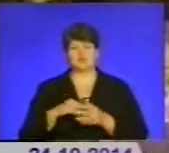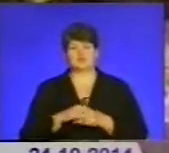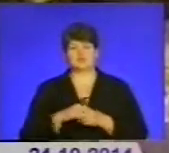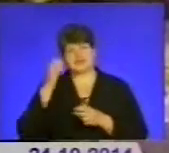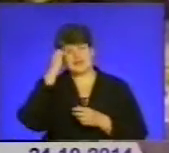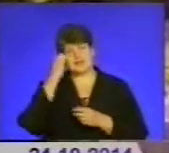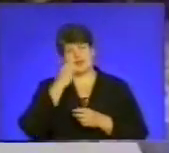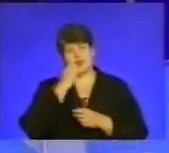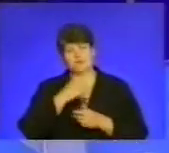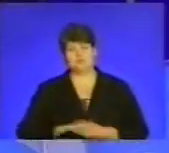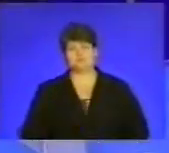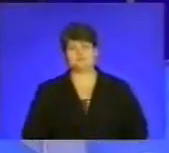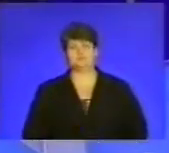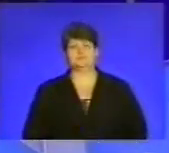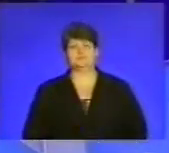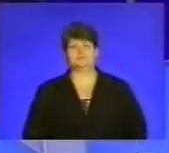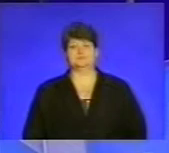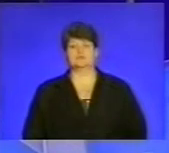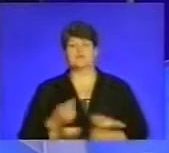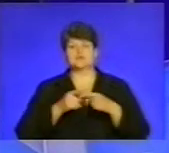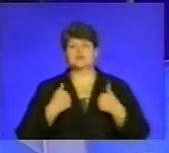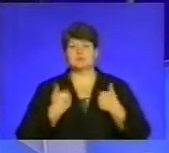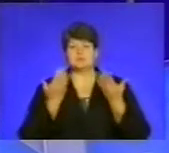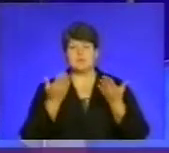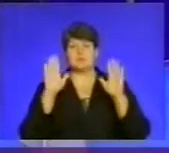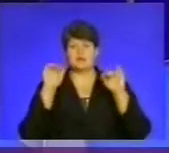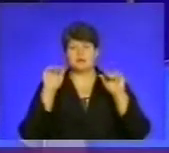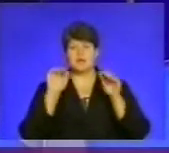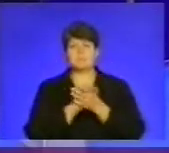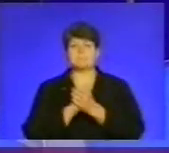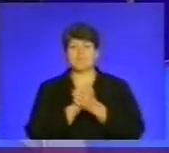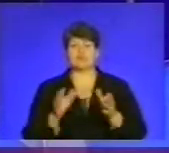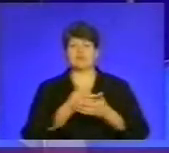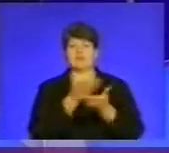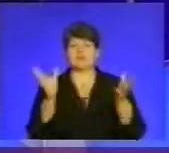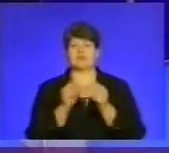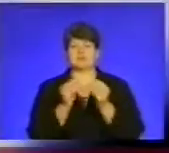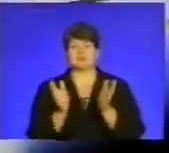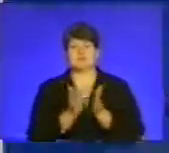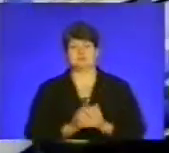Дякую. На цьому я з вами прощаюся. Миру і єдності нам.